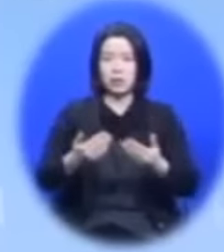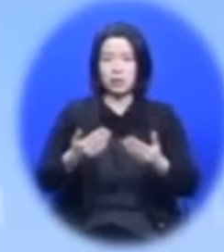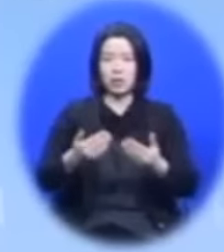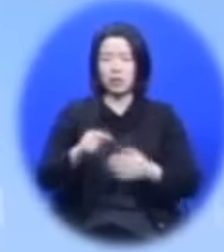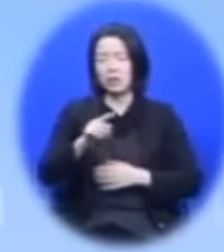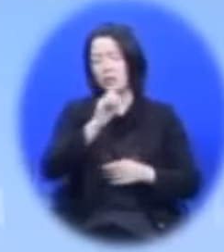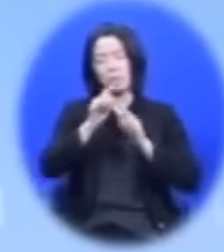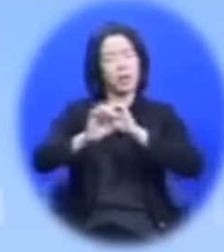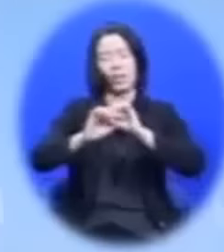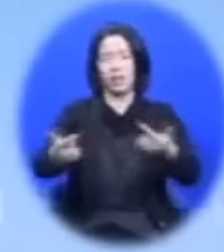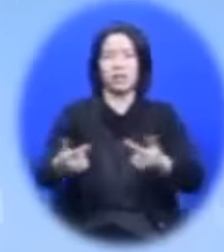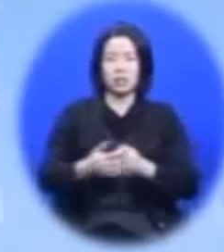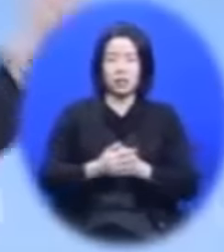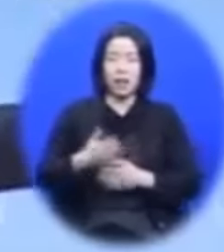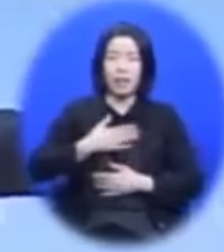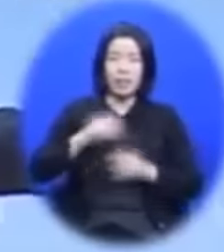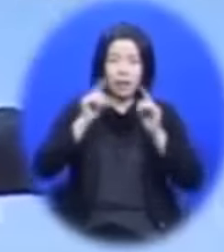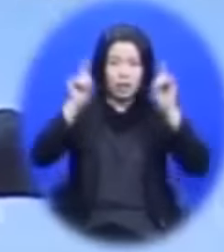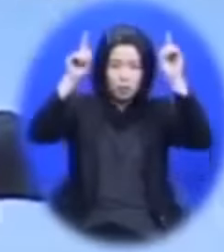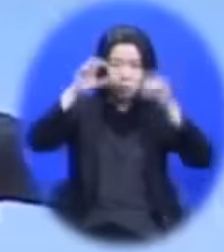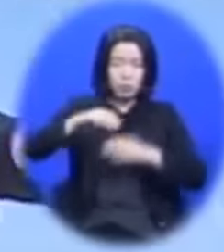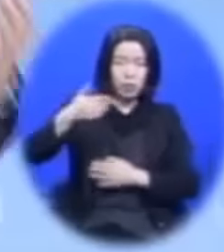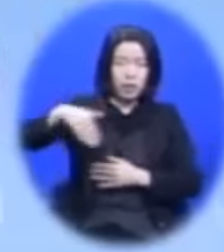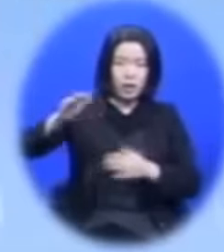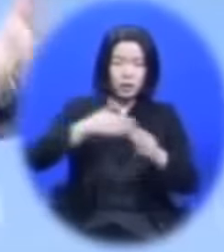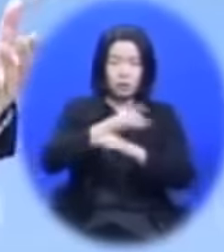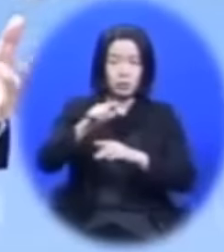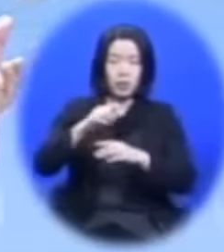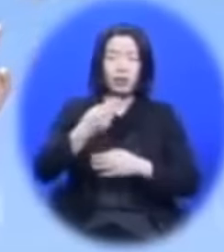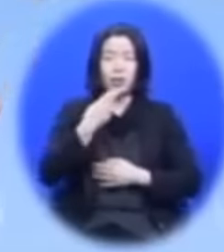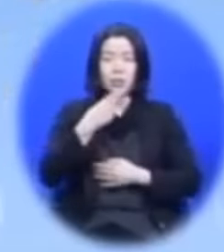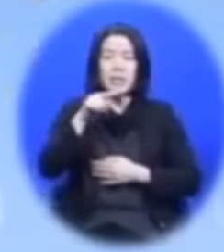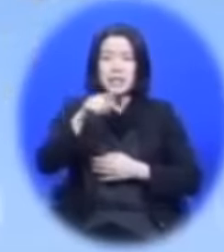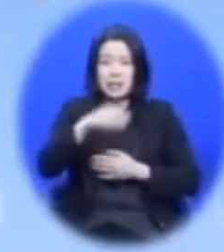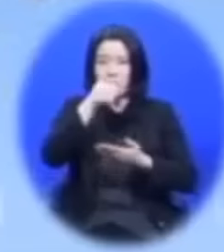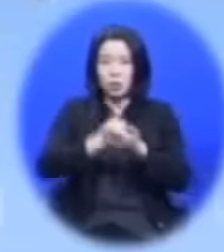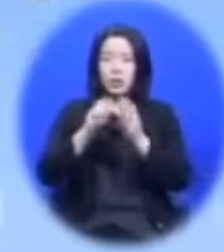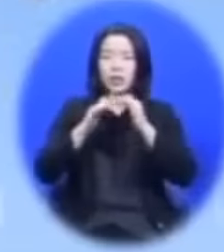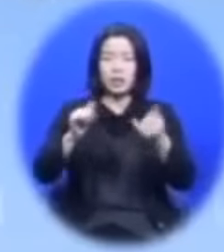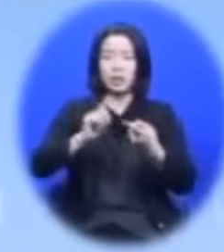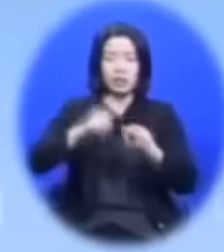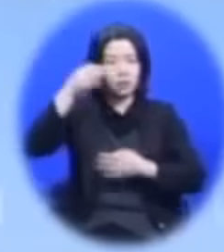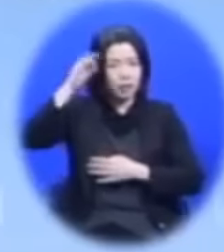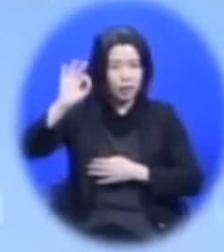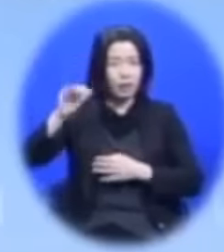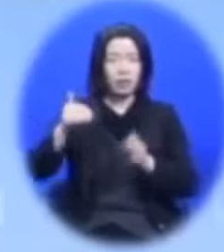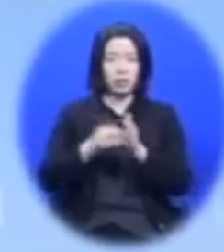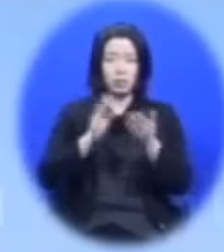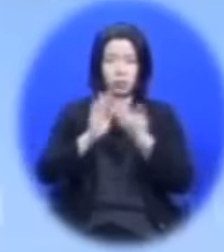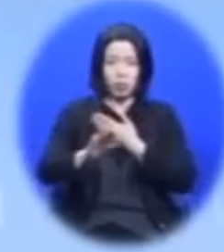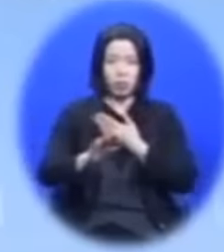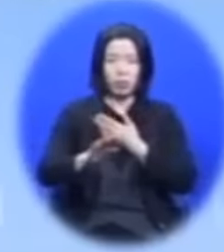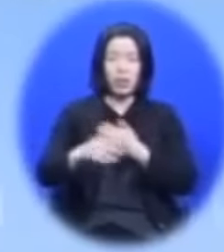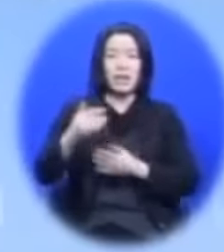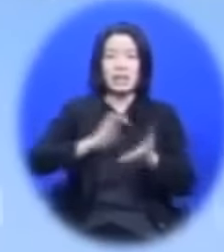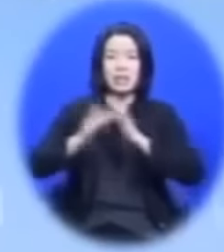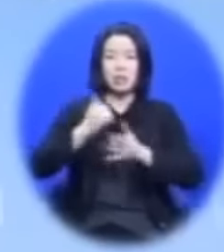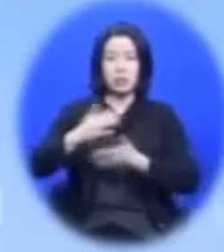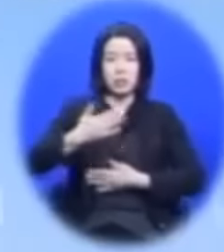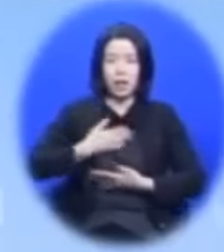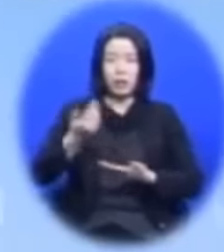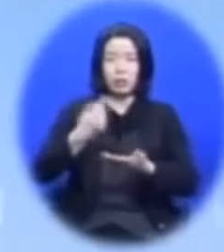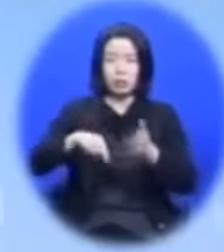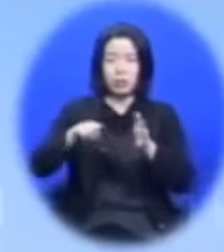말해요. 내가 지옥에 갈 수밖에 없는 바로 그 자인 것을 내가 깨닫고, 예수님이 나를 위해서